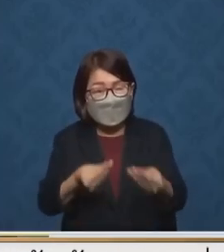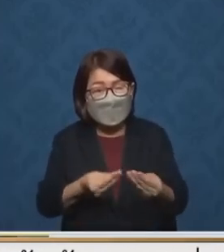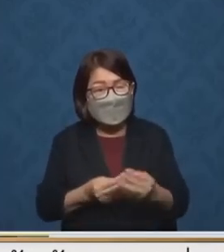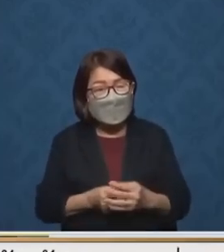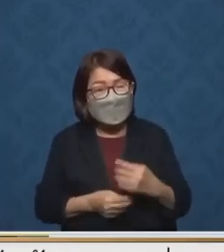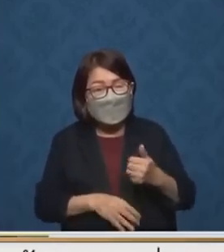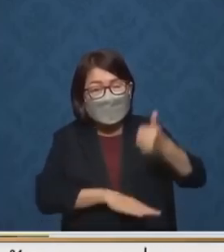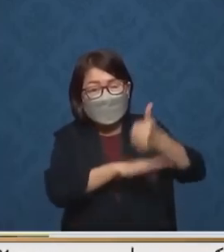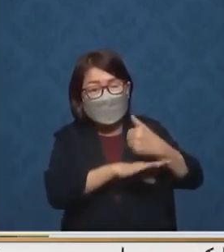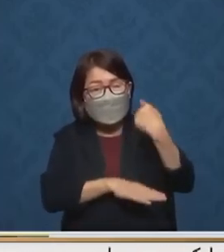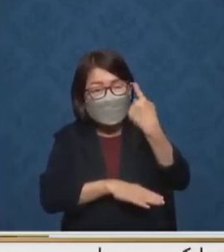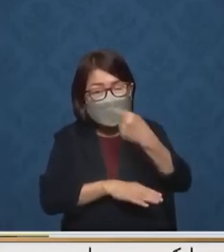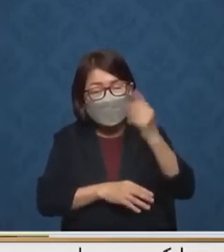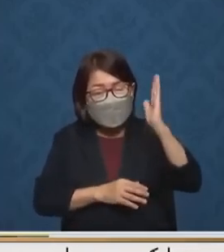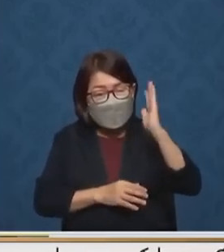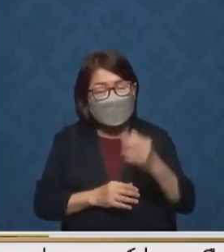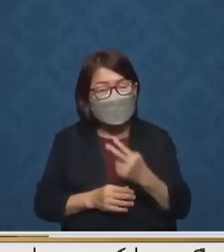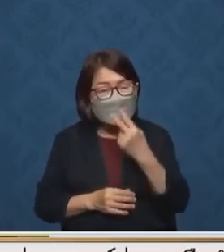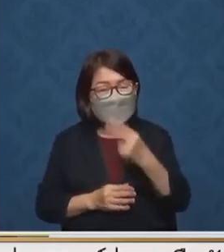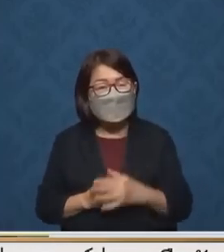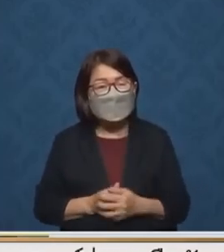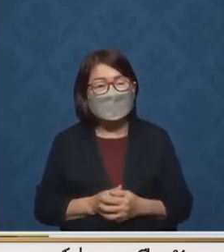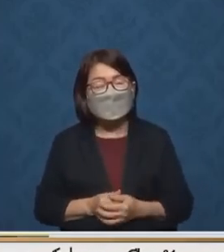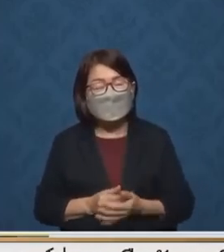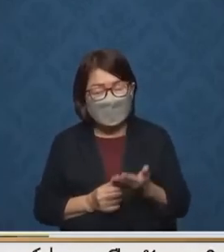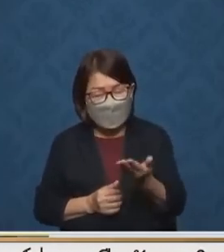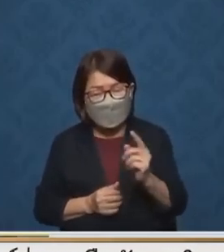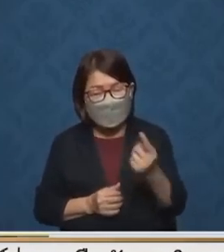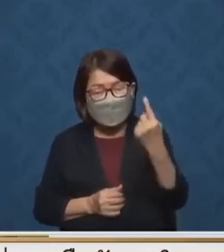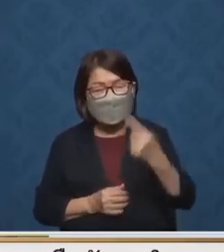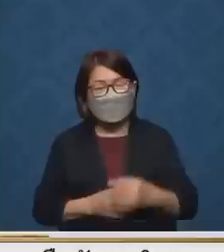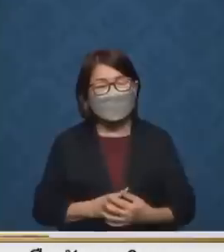พูดวาอะไรสอสอวุธินันขอแผนตอไป